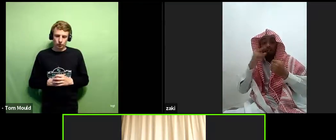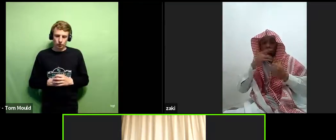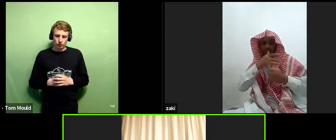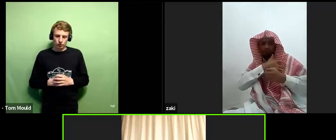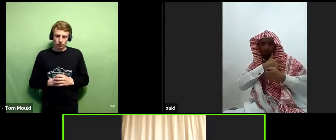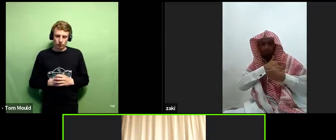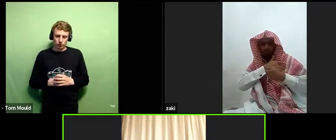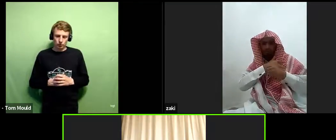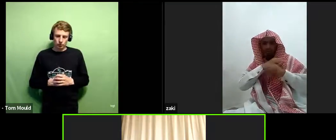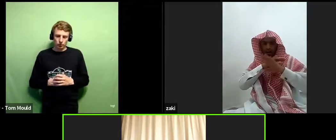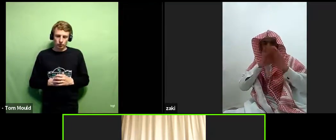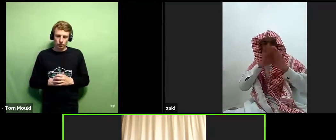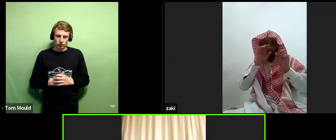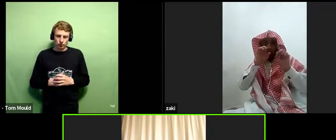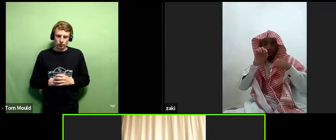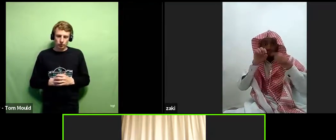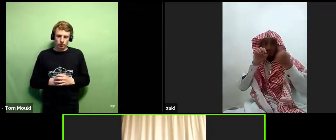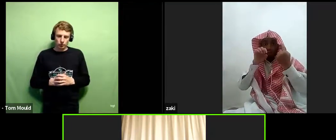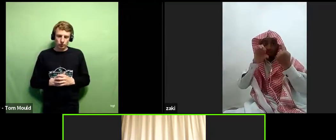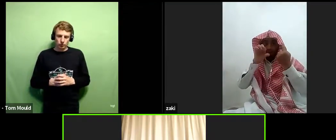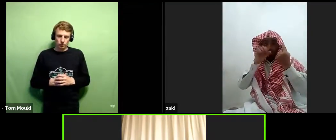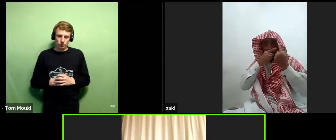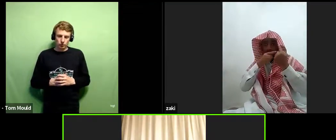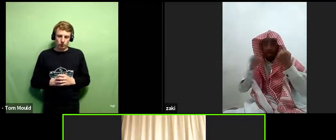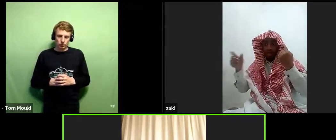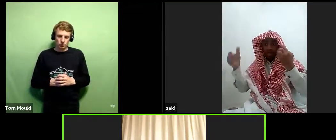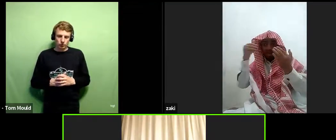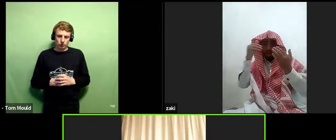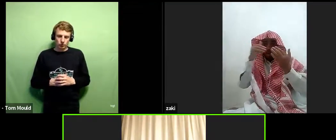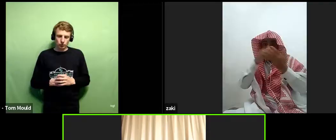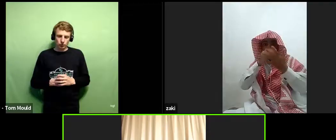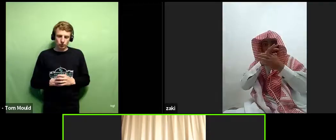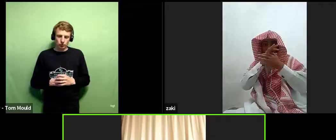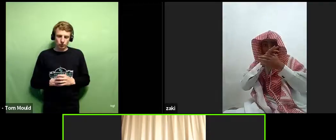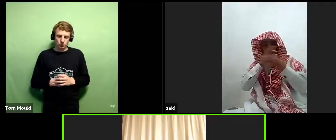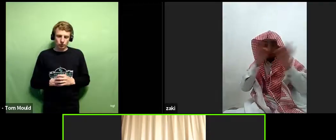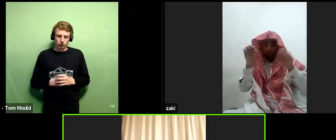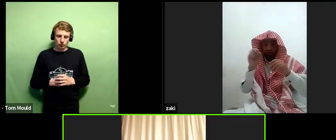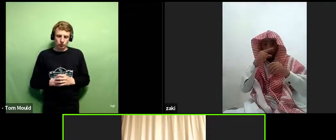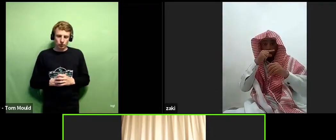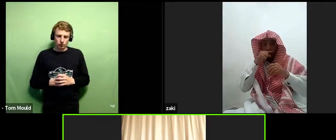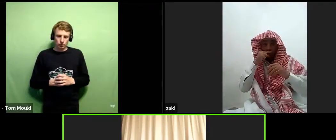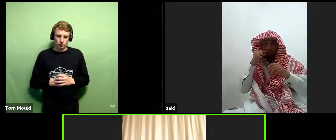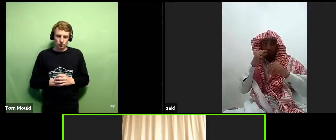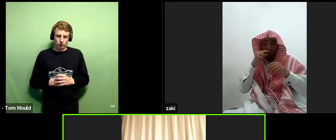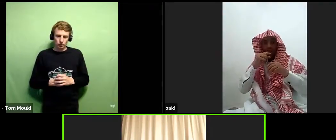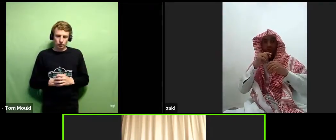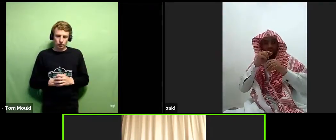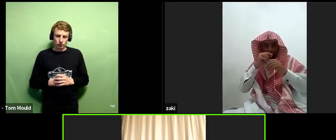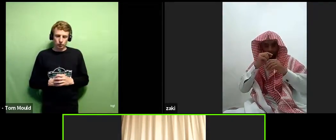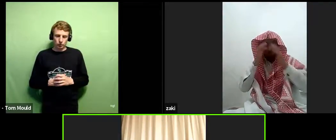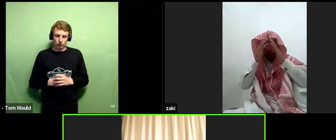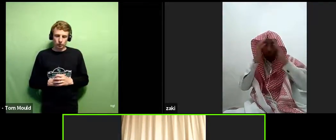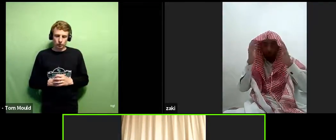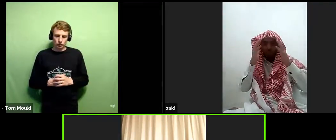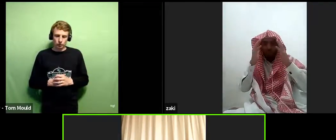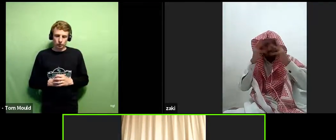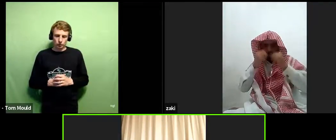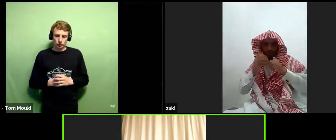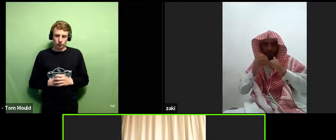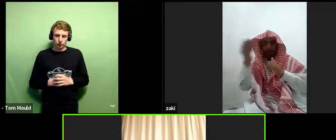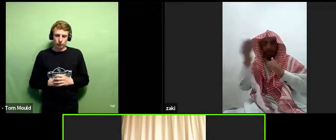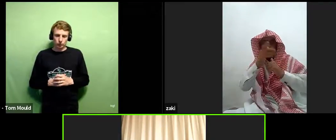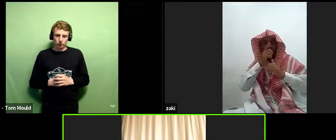أنه يصوم الشهر كاملا فهذا مجزئ على الأرجح من أقوال أهل العلم، ولا يلزمه